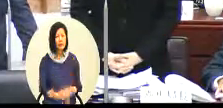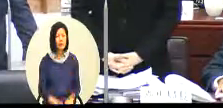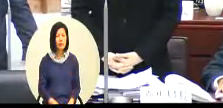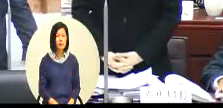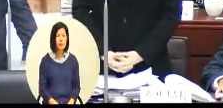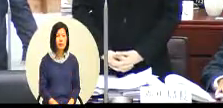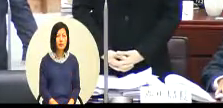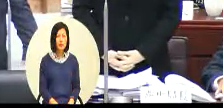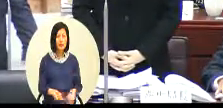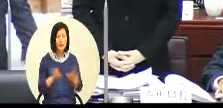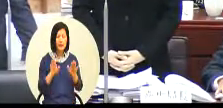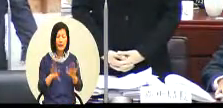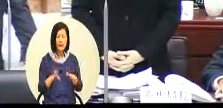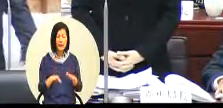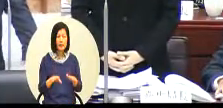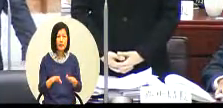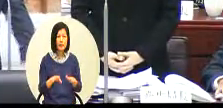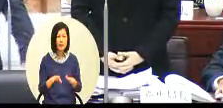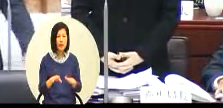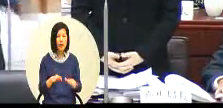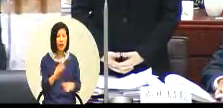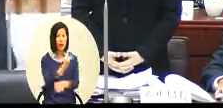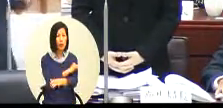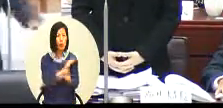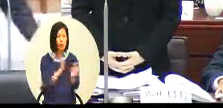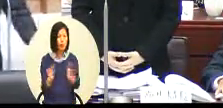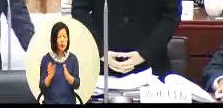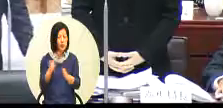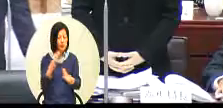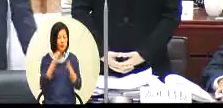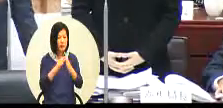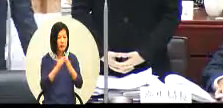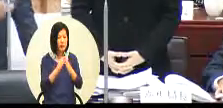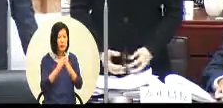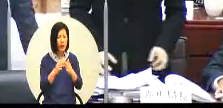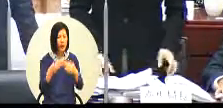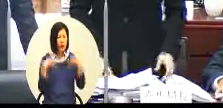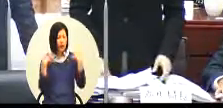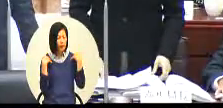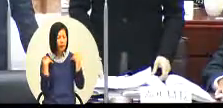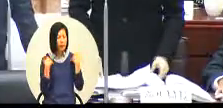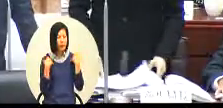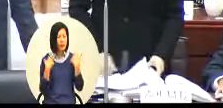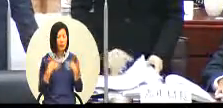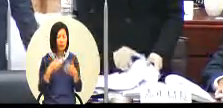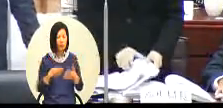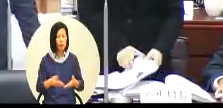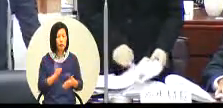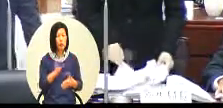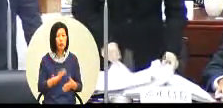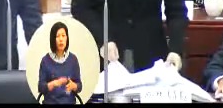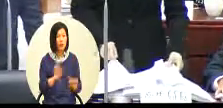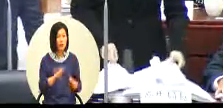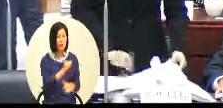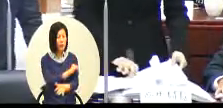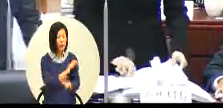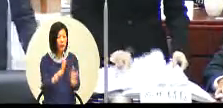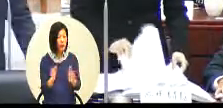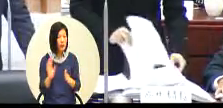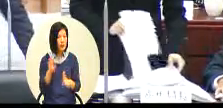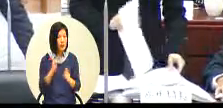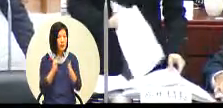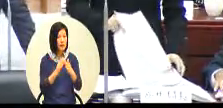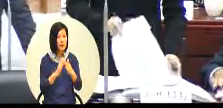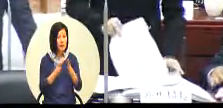们现在的所谓的护理之家。我请教我们这个社会局，我们现有的护理之家里面，我们